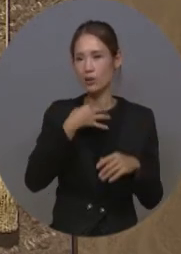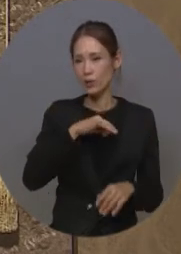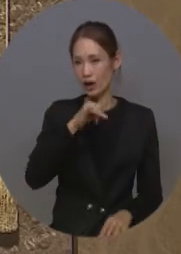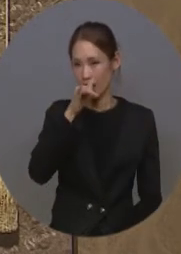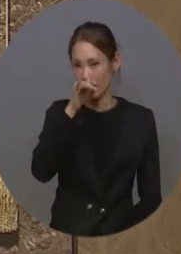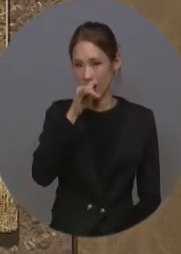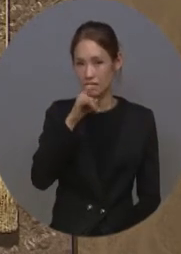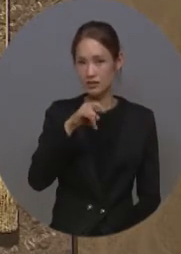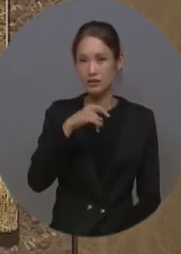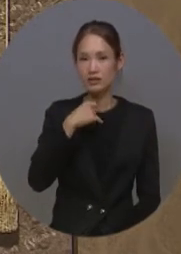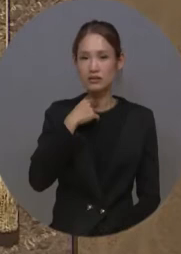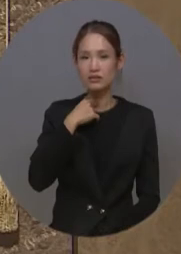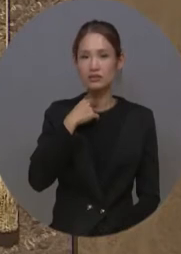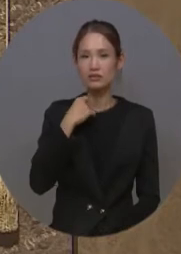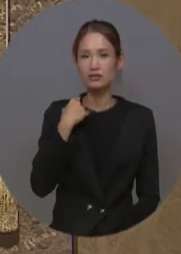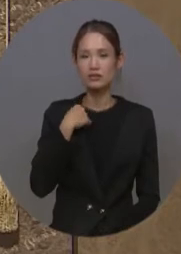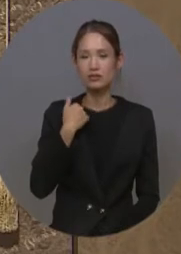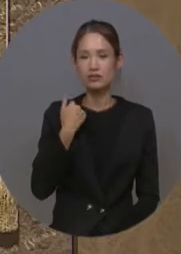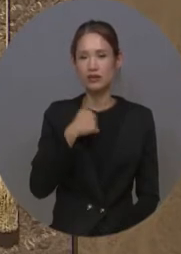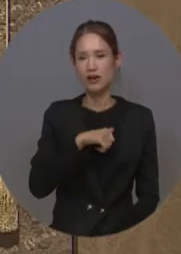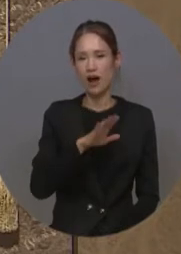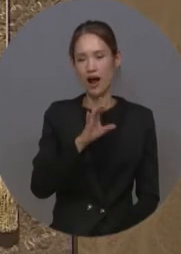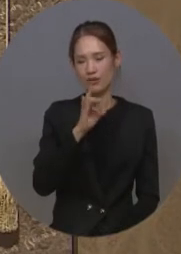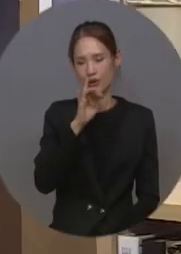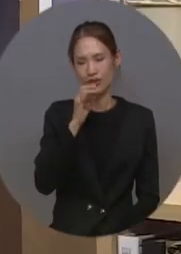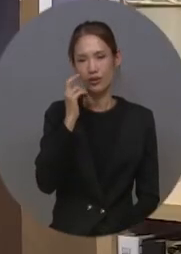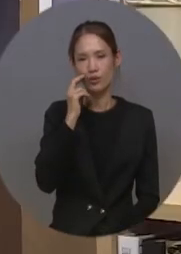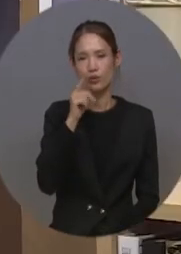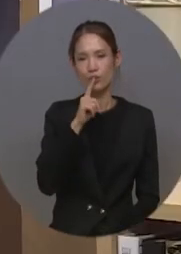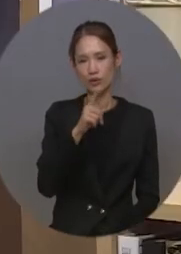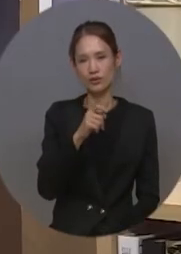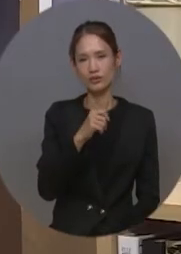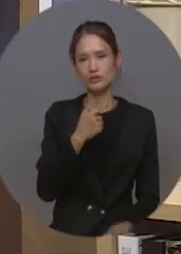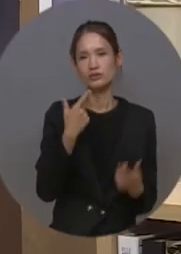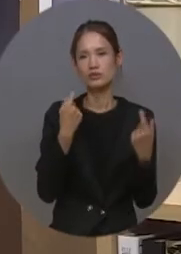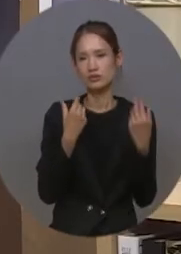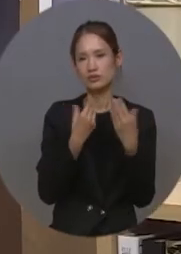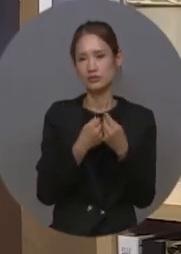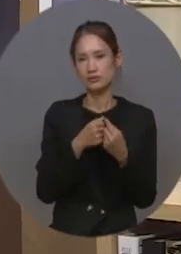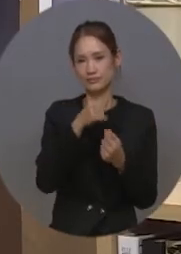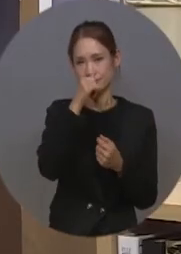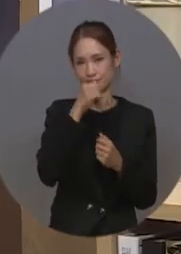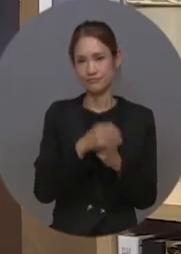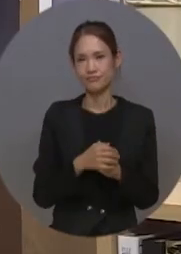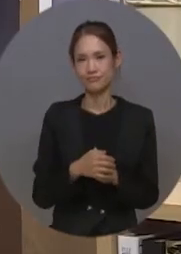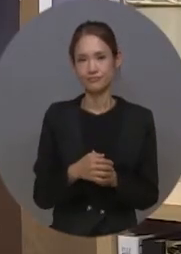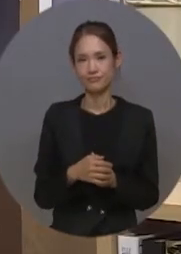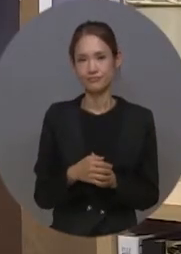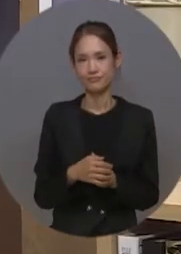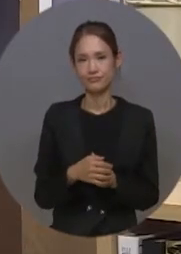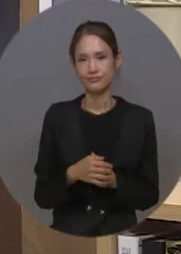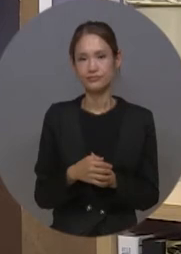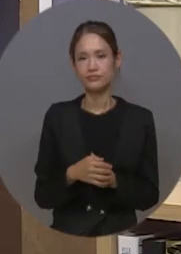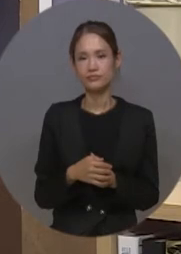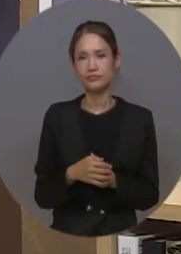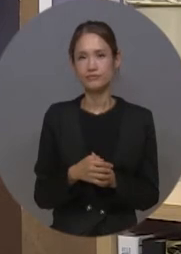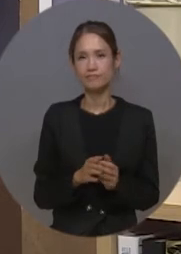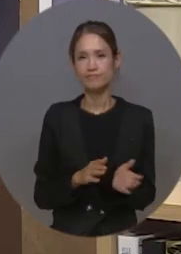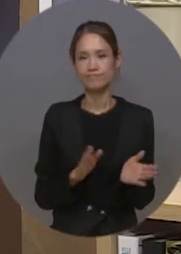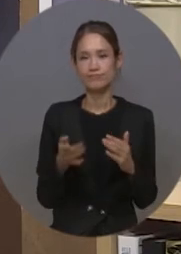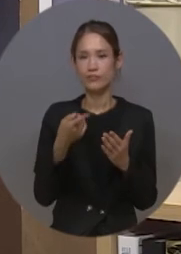그다음에 제대로 먹기 시작하니까 도루묵이다. 이런 농담도 있는데 실제로 그런 경우들이 많아요.